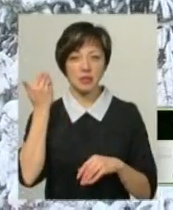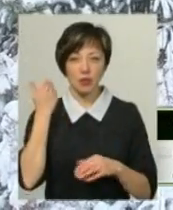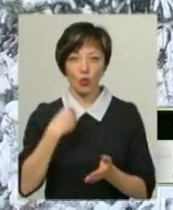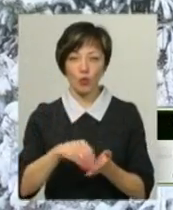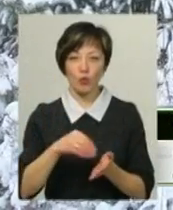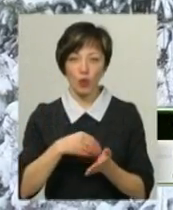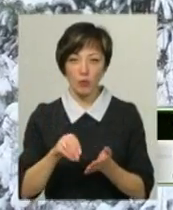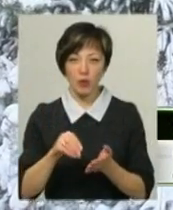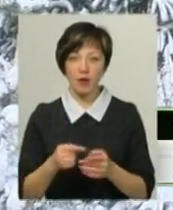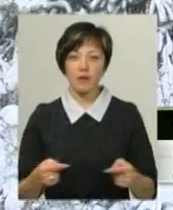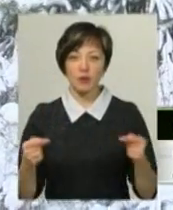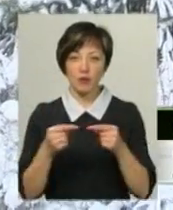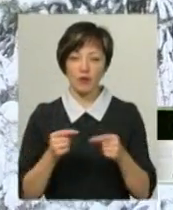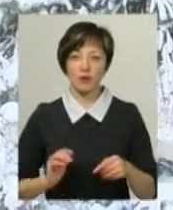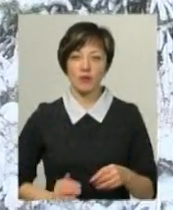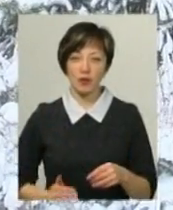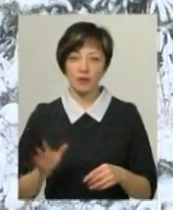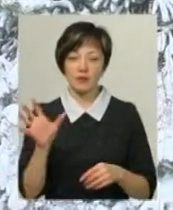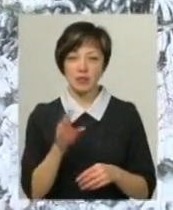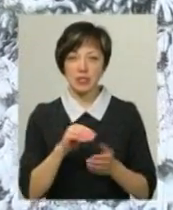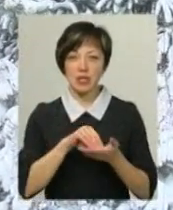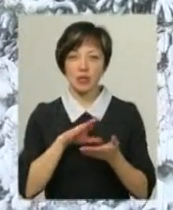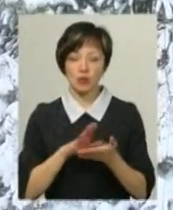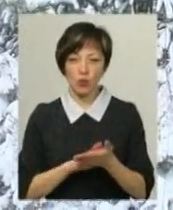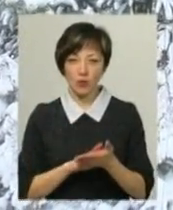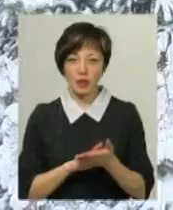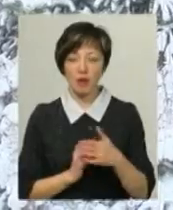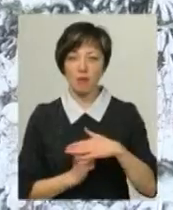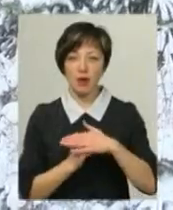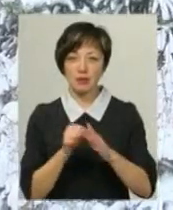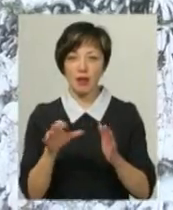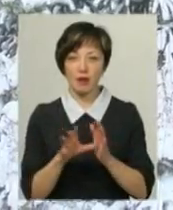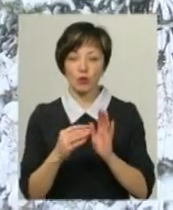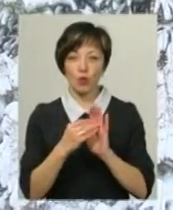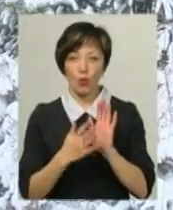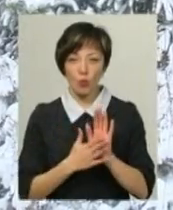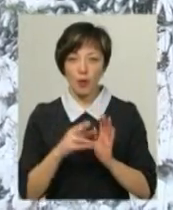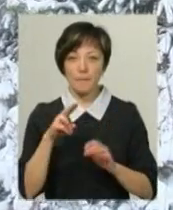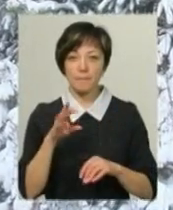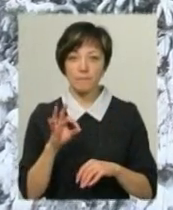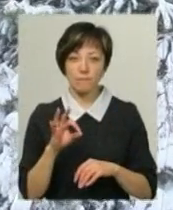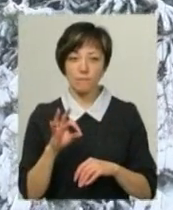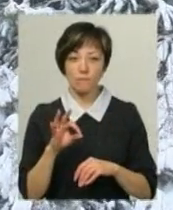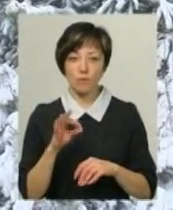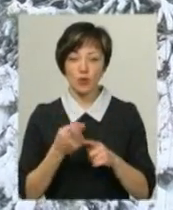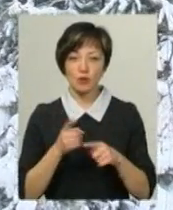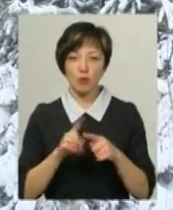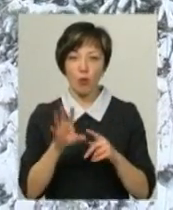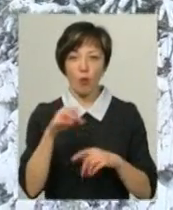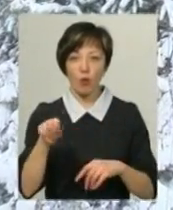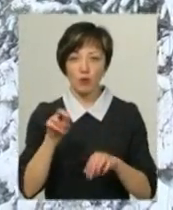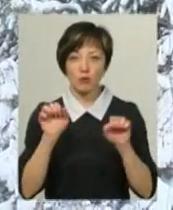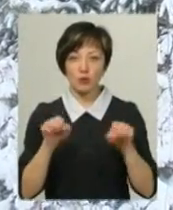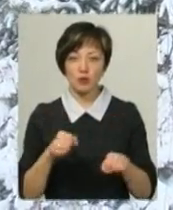купуємо відповідної фірми. Вони всі зареєстровані в базі електронного обліку, тобто по цьому штрих-коду можна